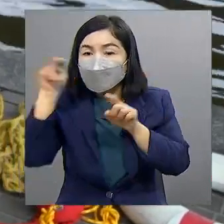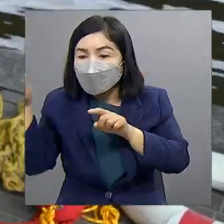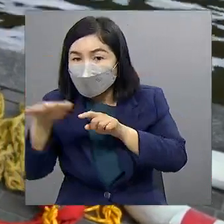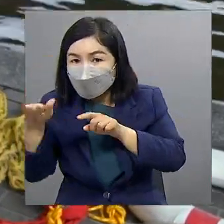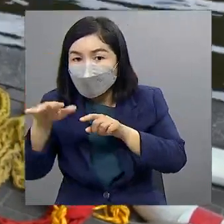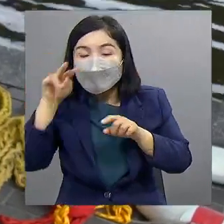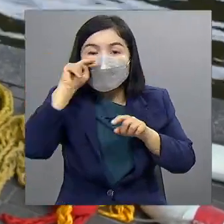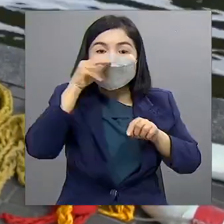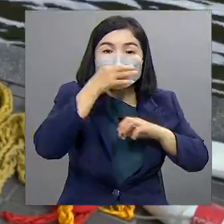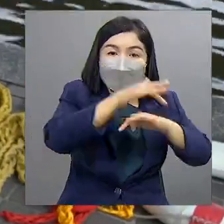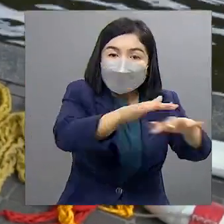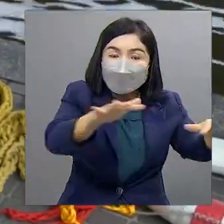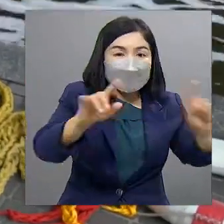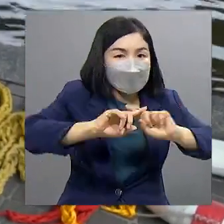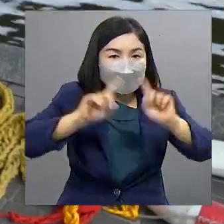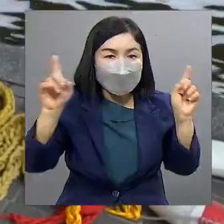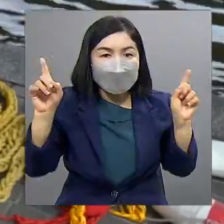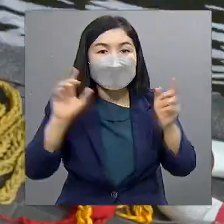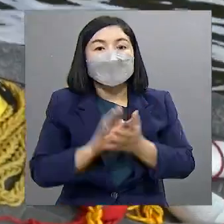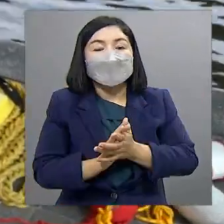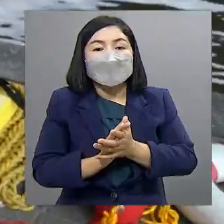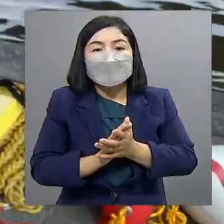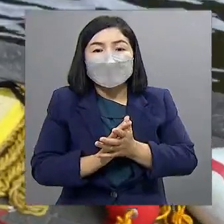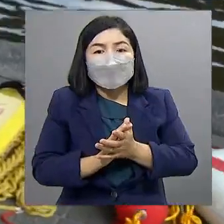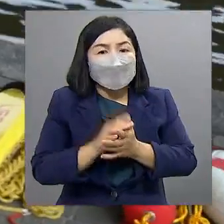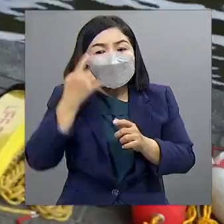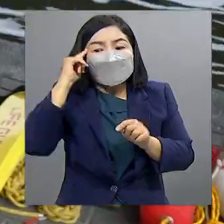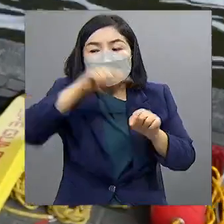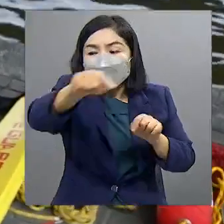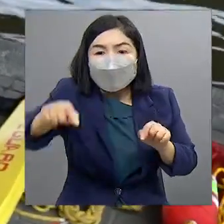ะเห็นบอกว่า ต้องมีการก็คือหาทั้งบริเวณน